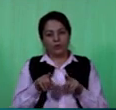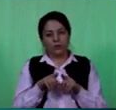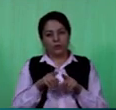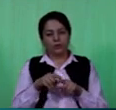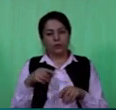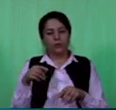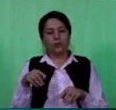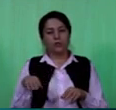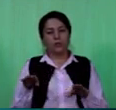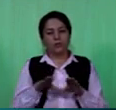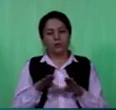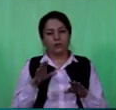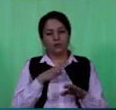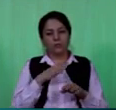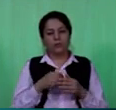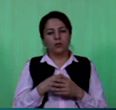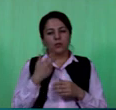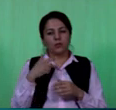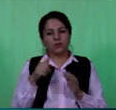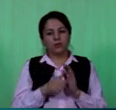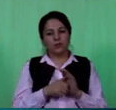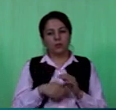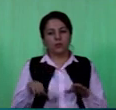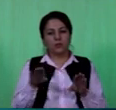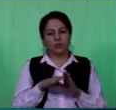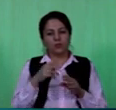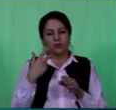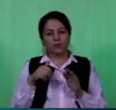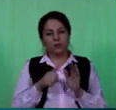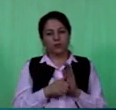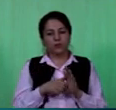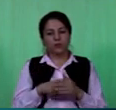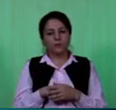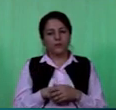поставили знак равно 36 равно 36